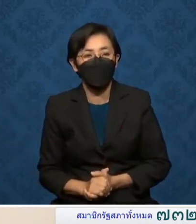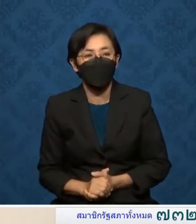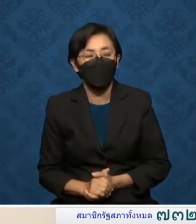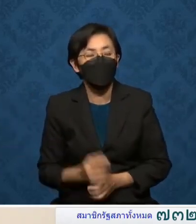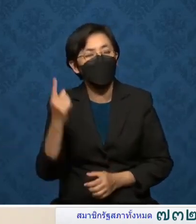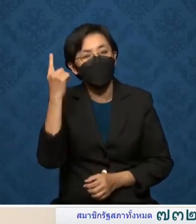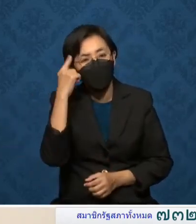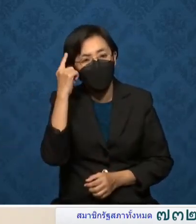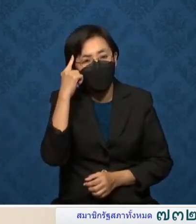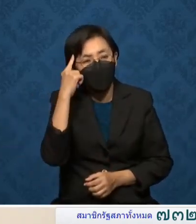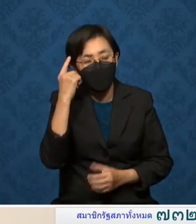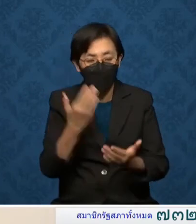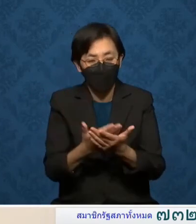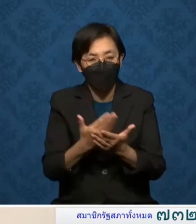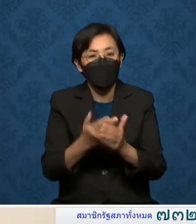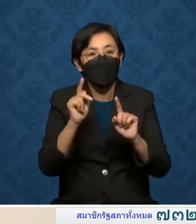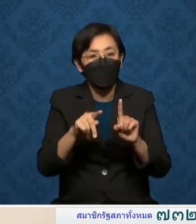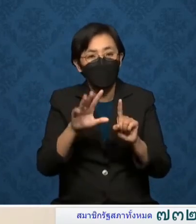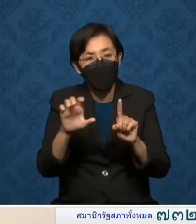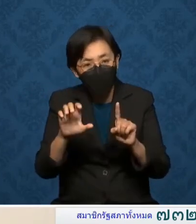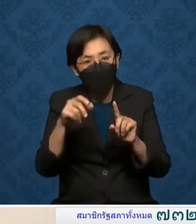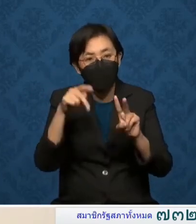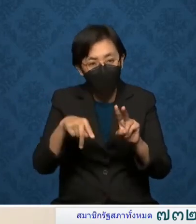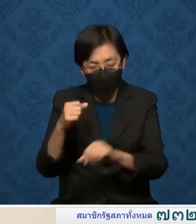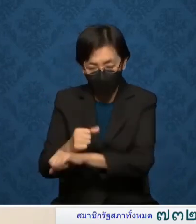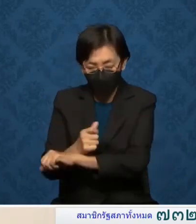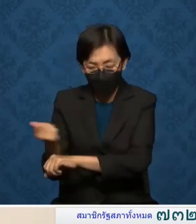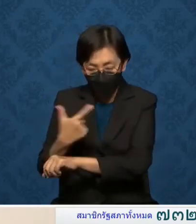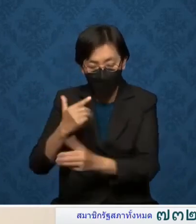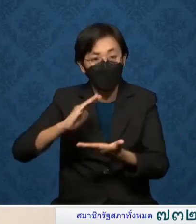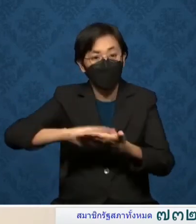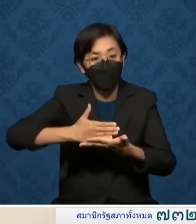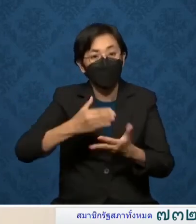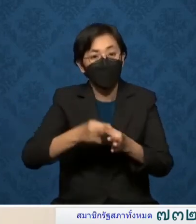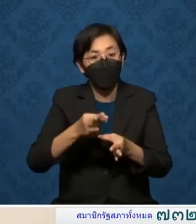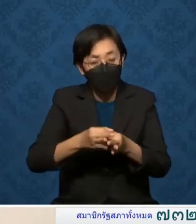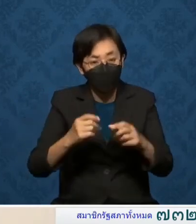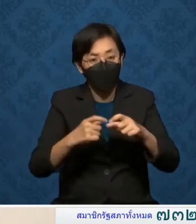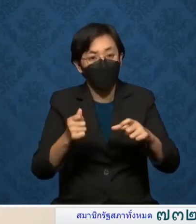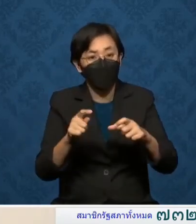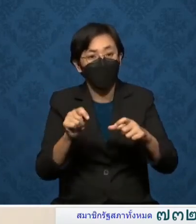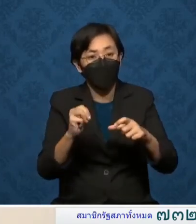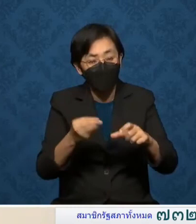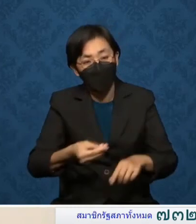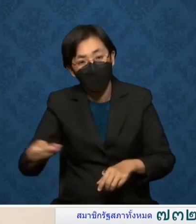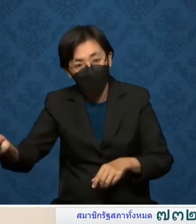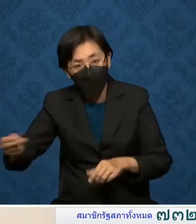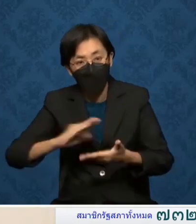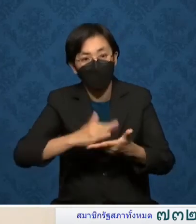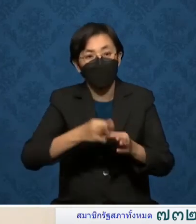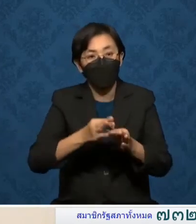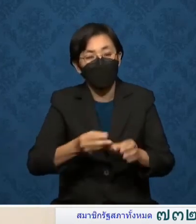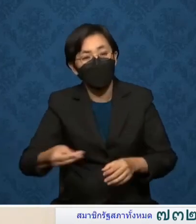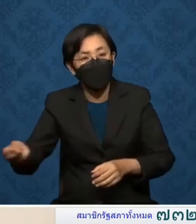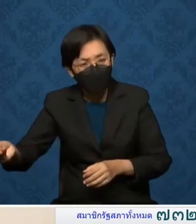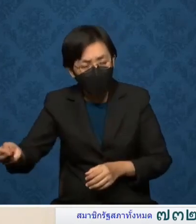ู้ว่าเงินแค่ 1,000-2,หรนstedและอากบ ATM เขาไป เขไปนี่ค